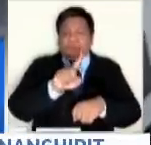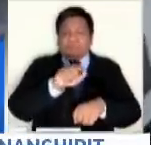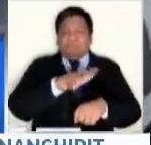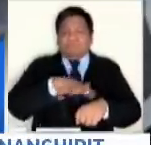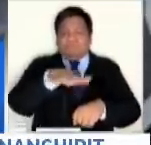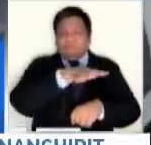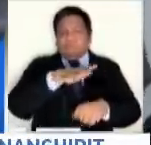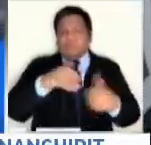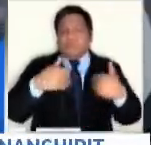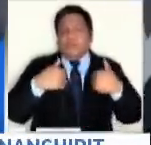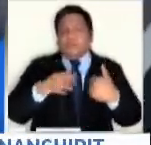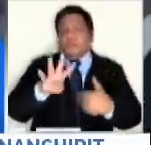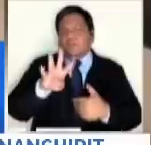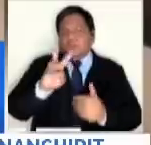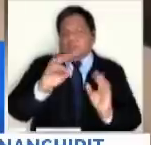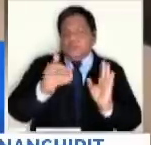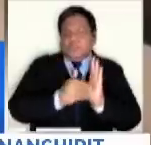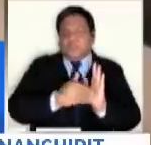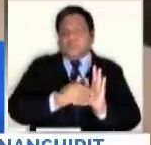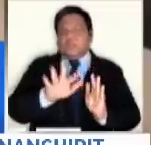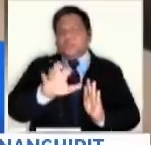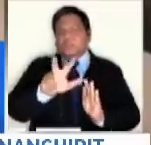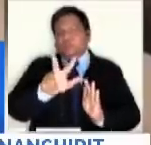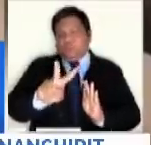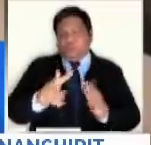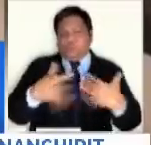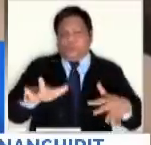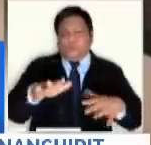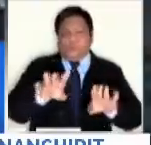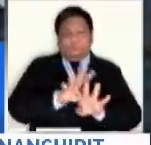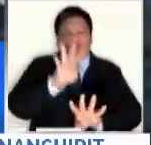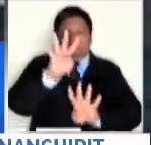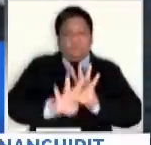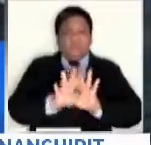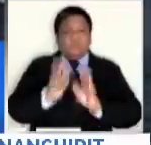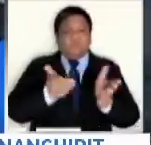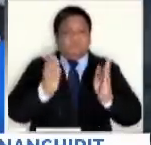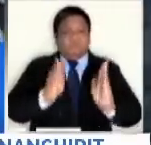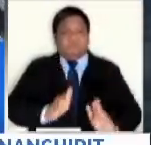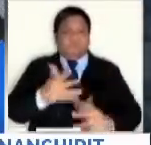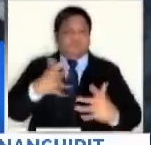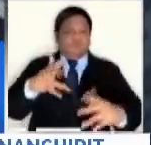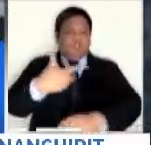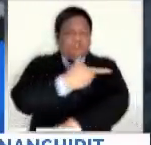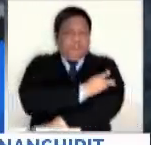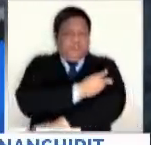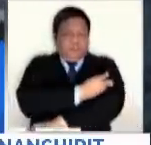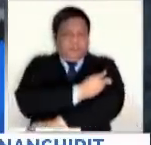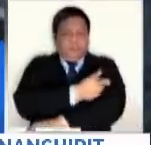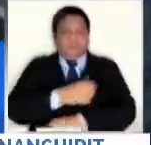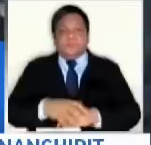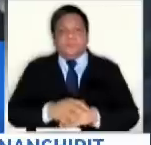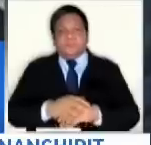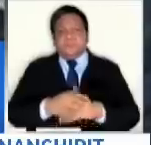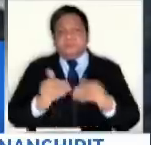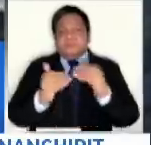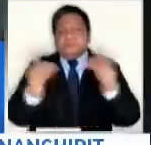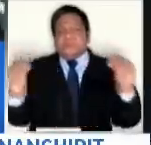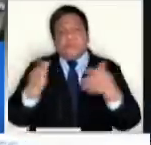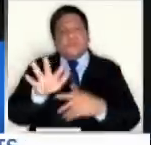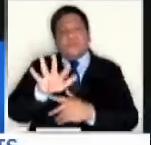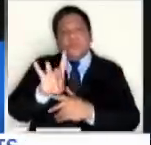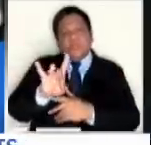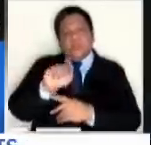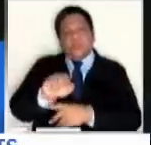46,532 frontliners na ang nabakunahan kontra COVID-19. Katumbas ito ng 58.66%